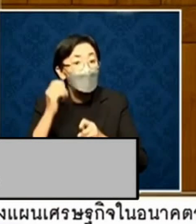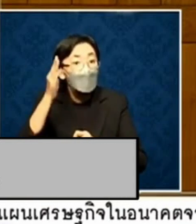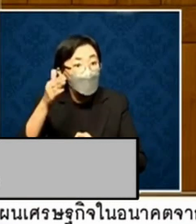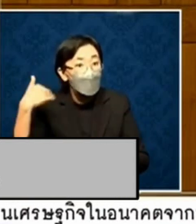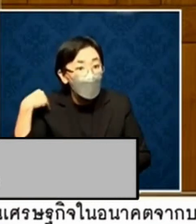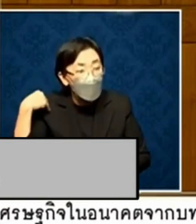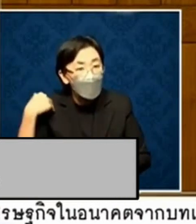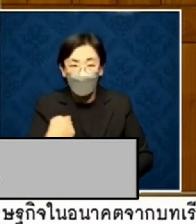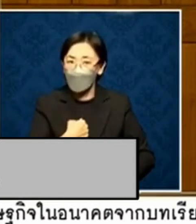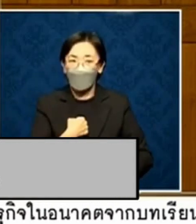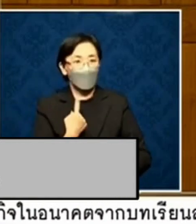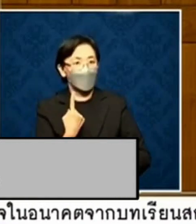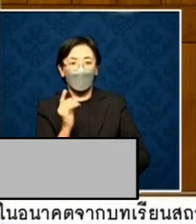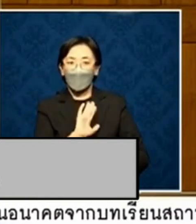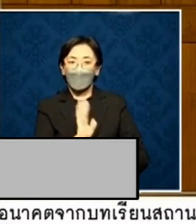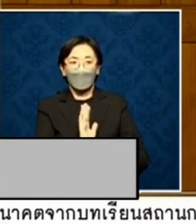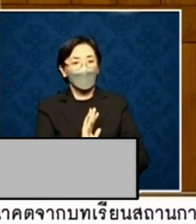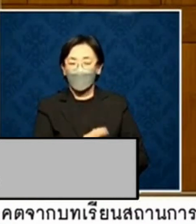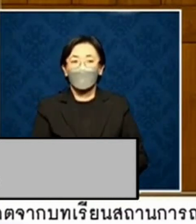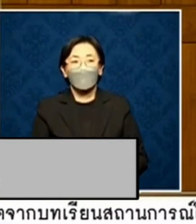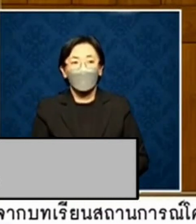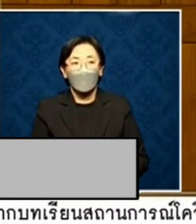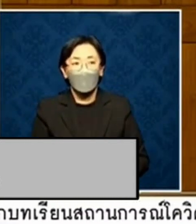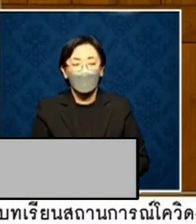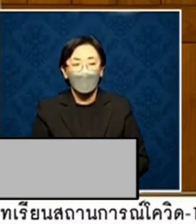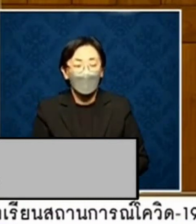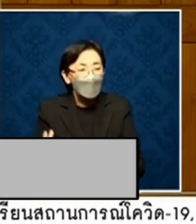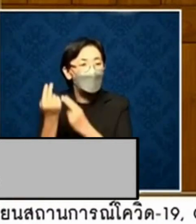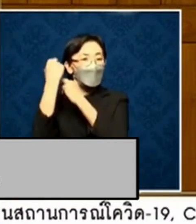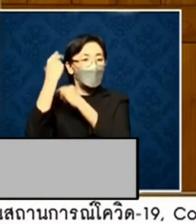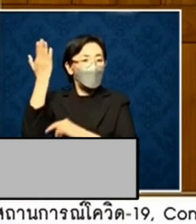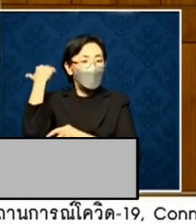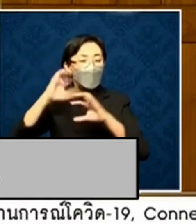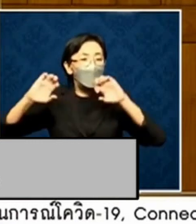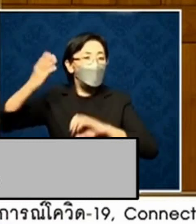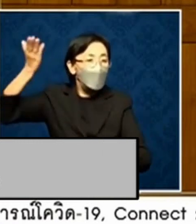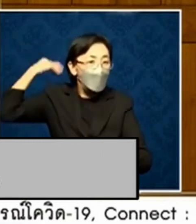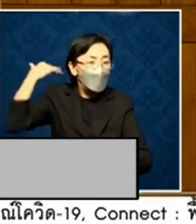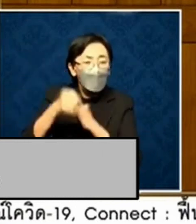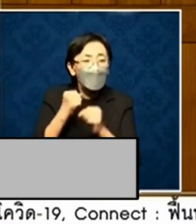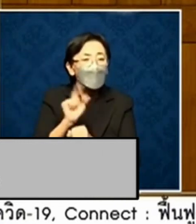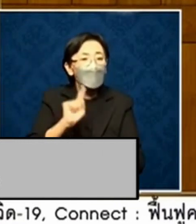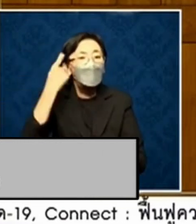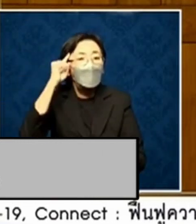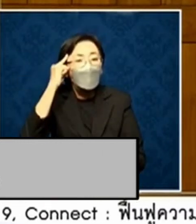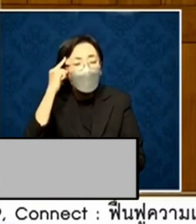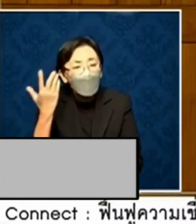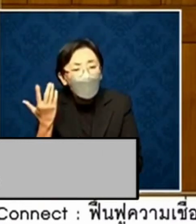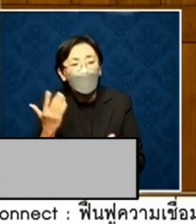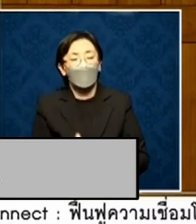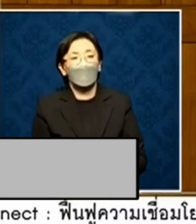นี่ คือเขาถามว่าคุณเอาเงินที่ไหนไปซื้อข้าว ควายมีสี่ขานะมีสองเข